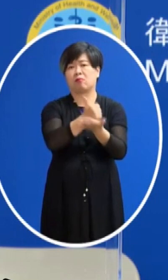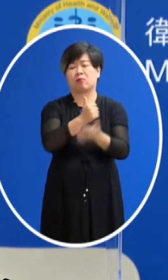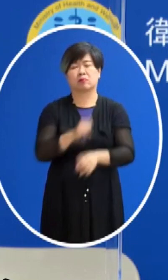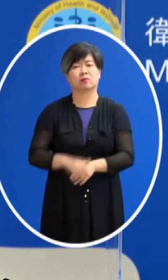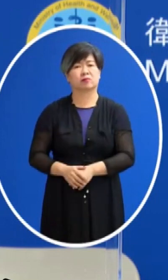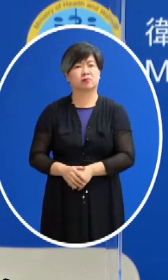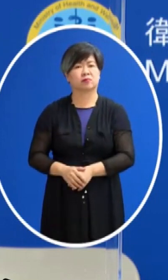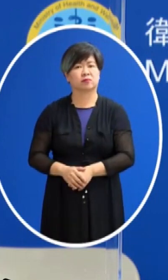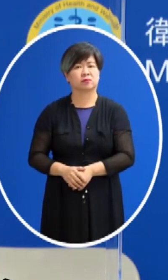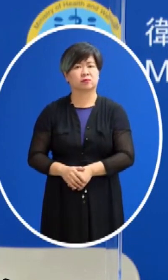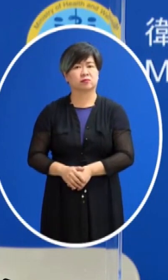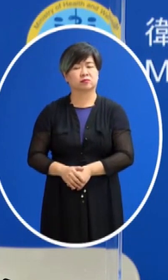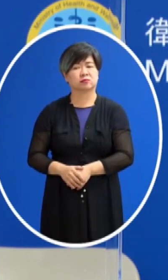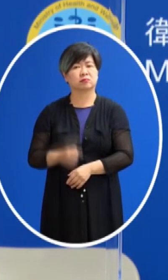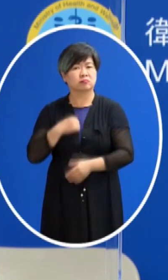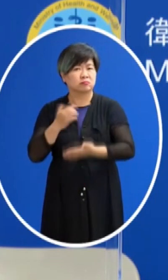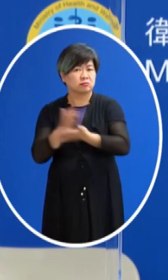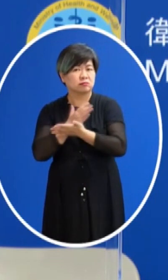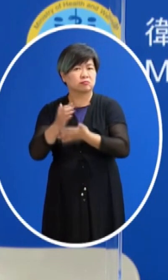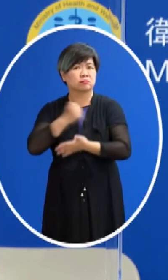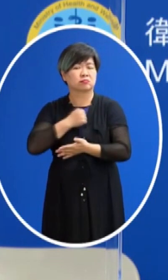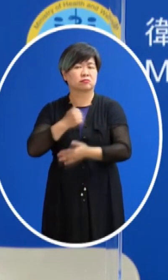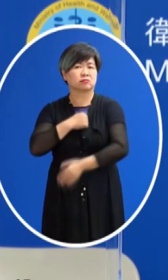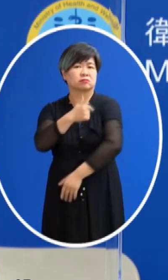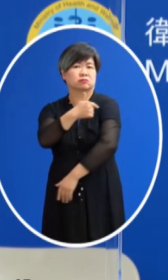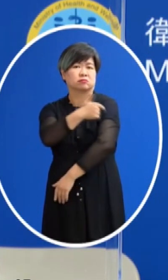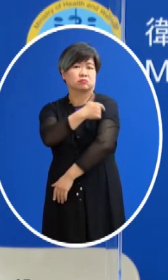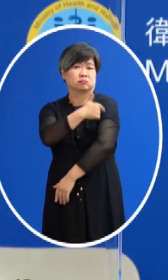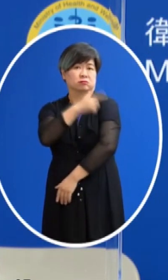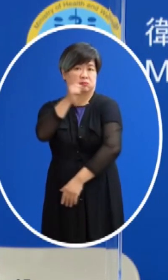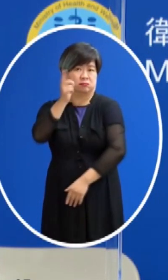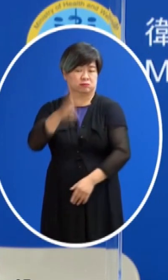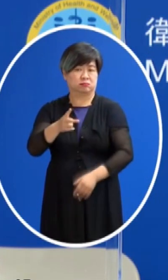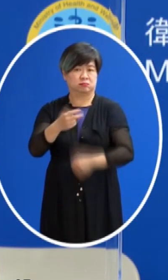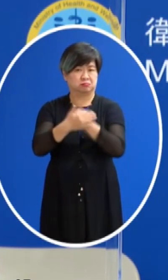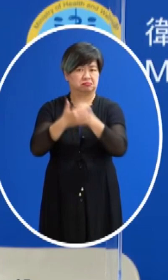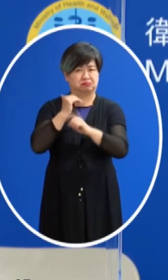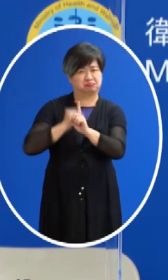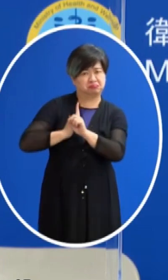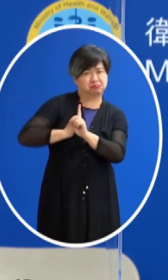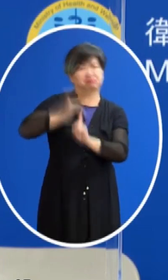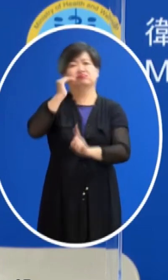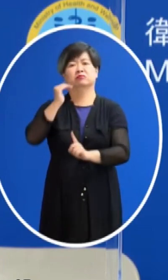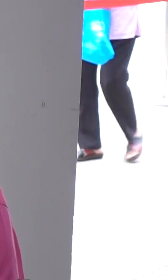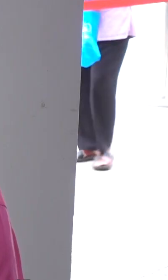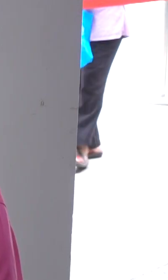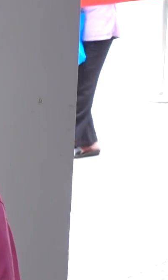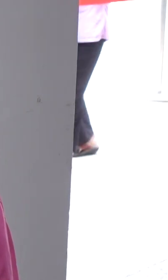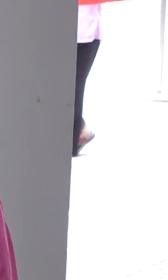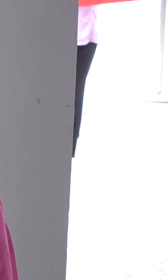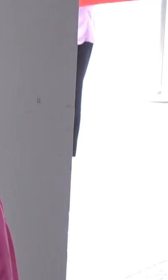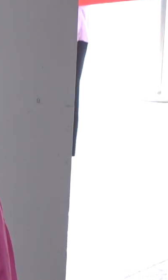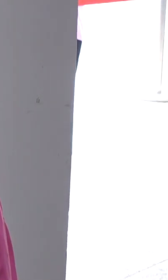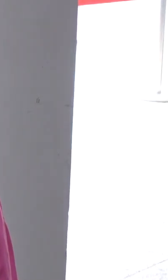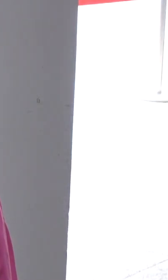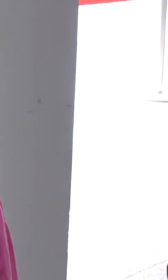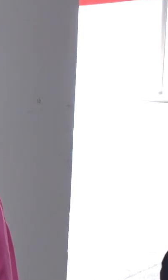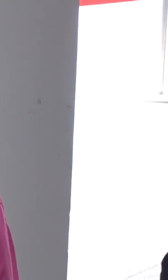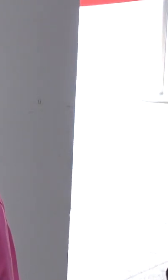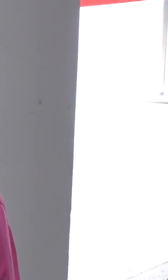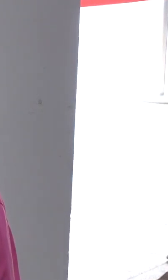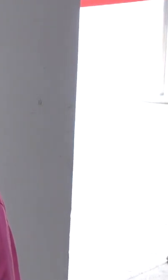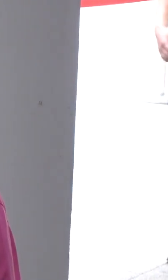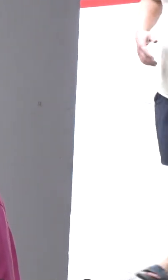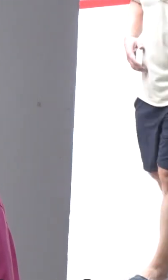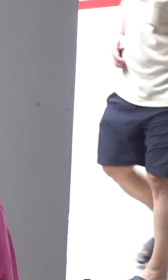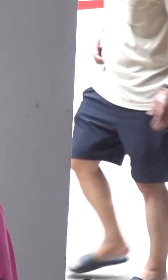当然，我们大家也都知道，打了第二剂以后，这个我们的保护力会更加提升。还是呼吁，国内